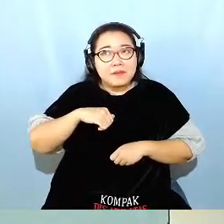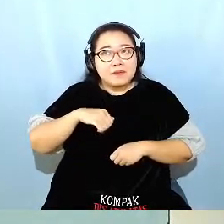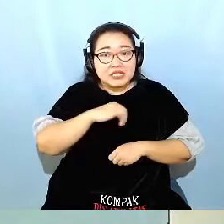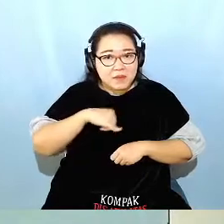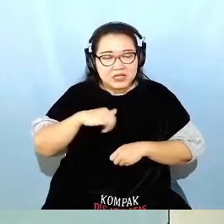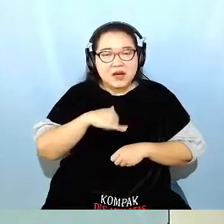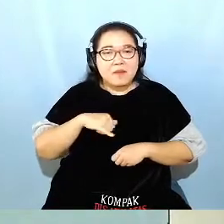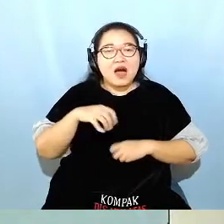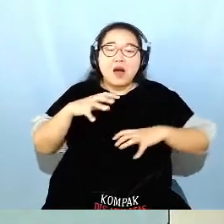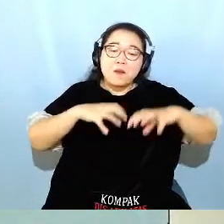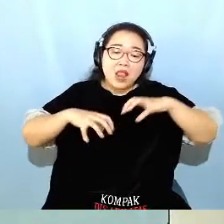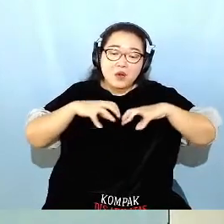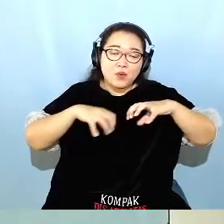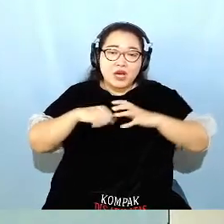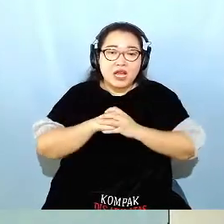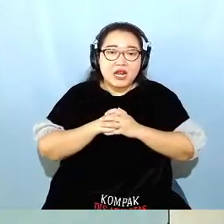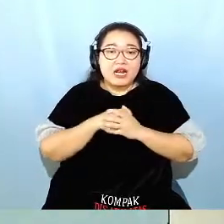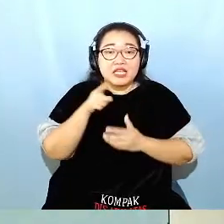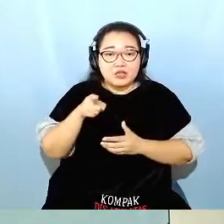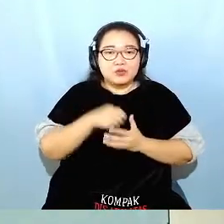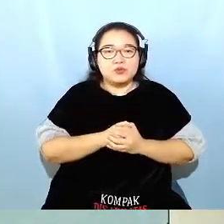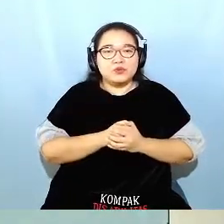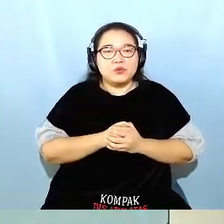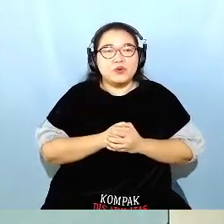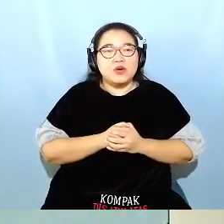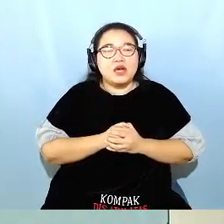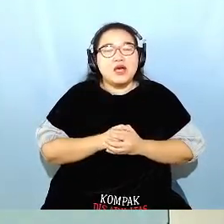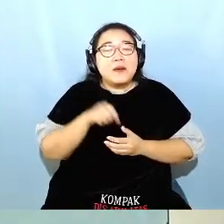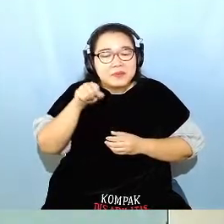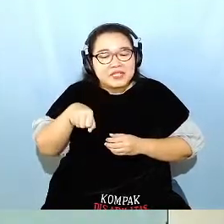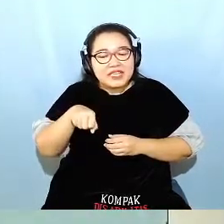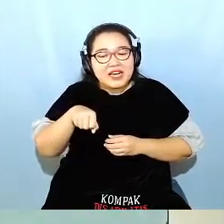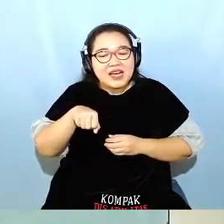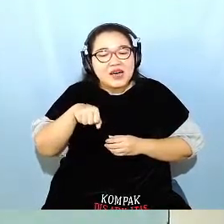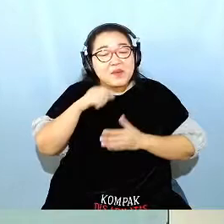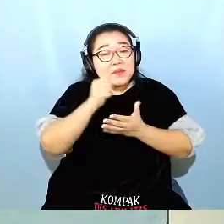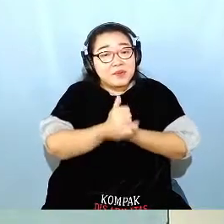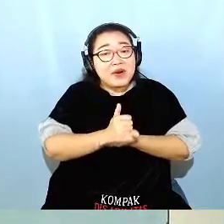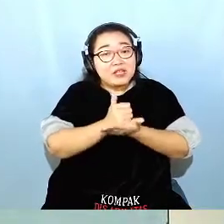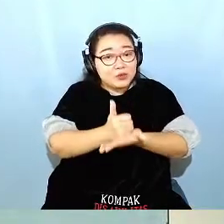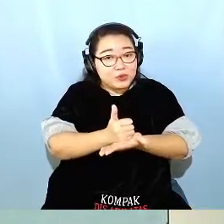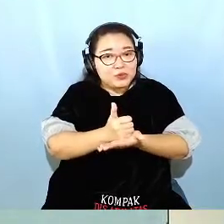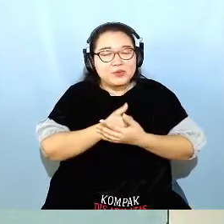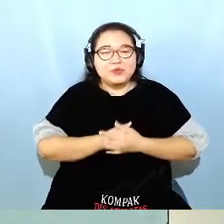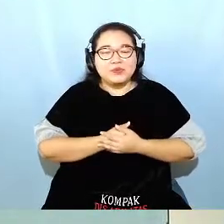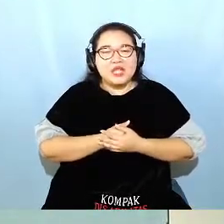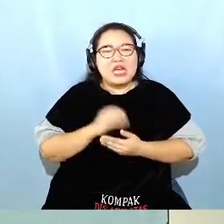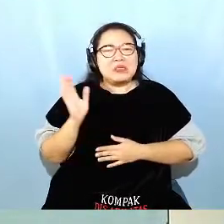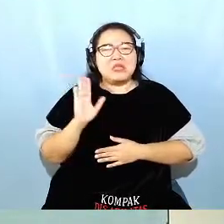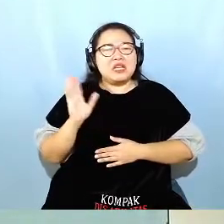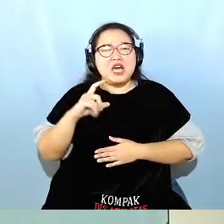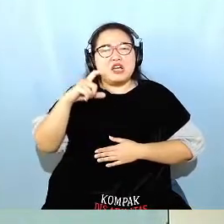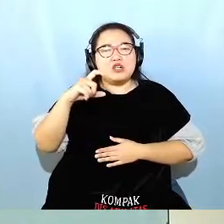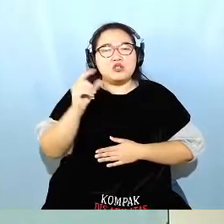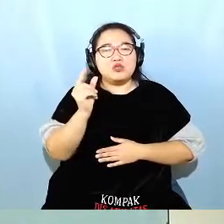keempat. Membantu, terlibat, tidak cuek, tidak masa bodoh kepada